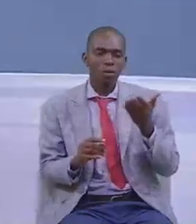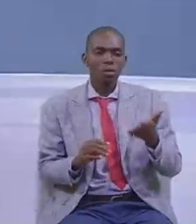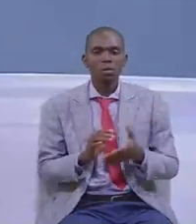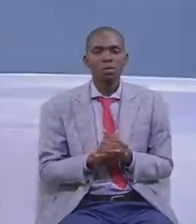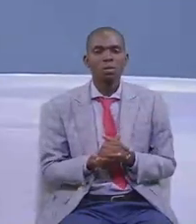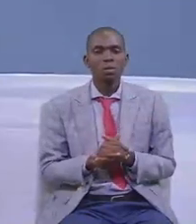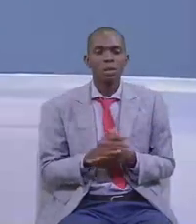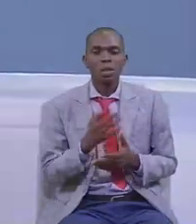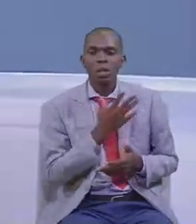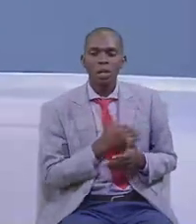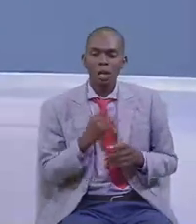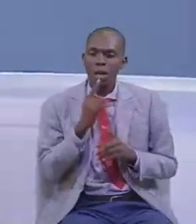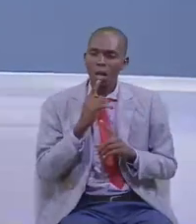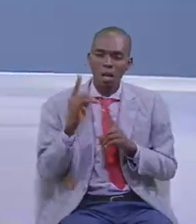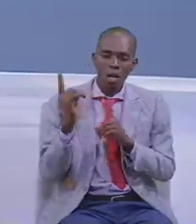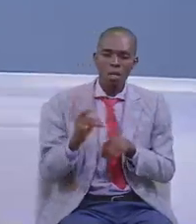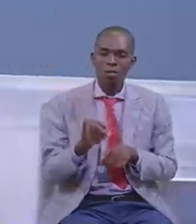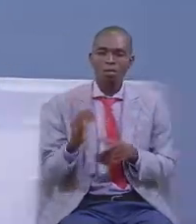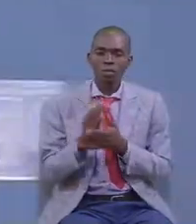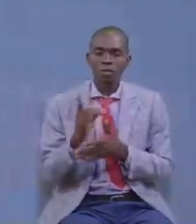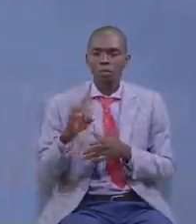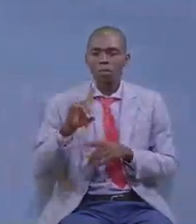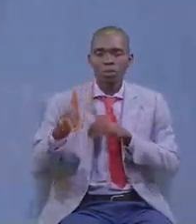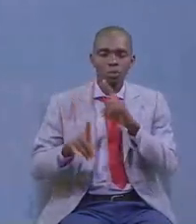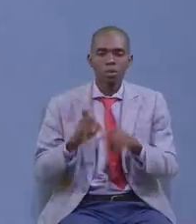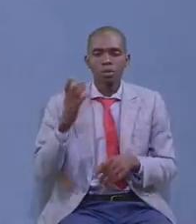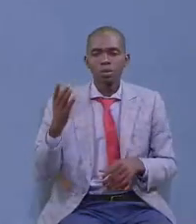Il répondait aux questions de quelqu'un.